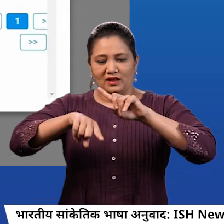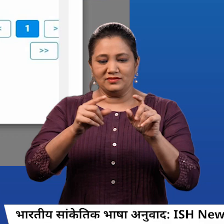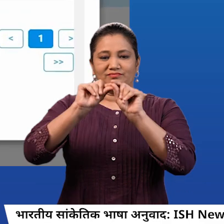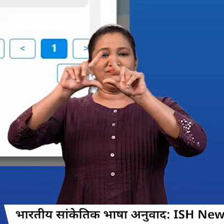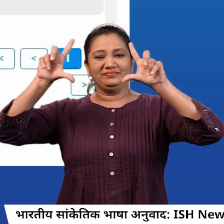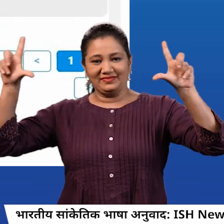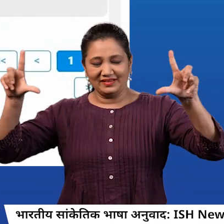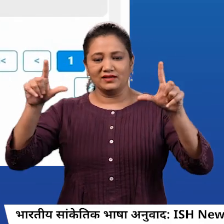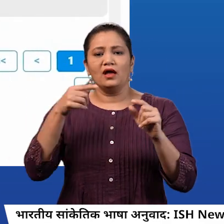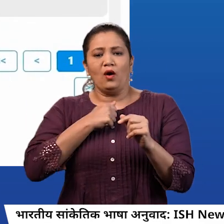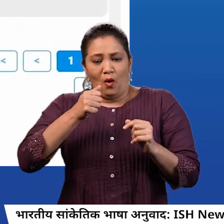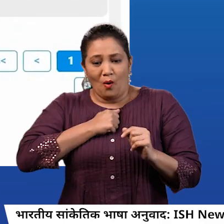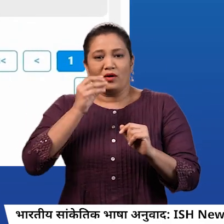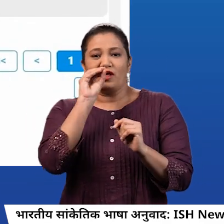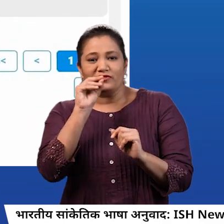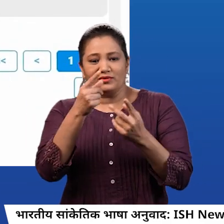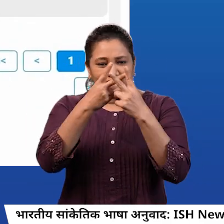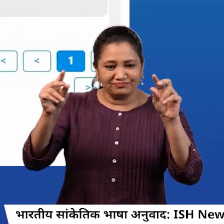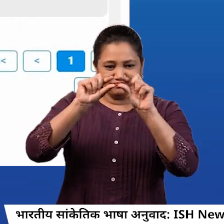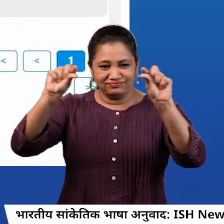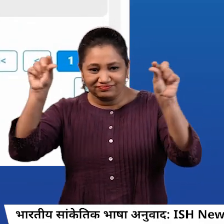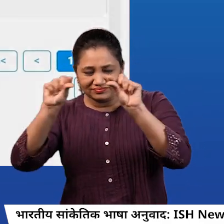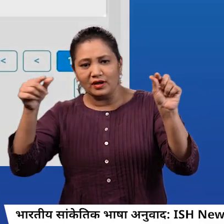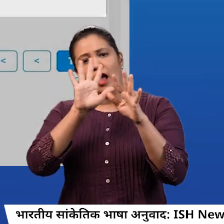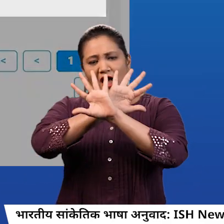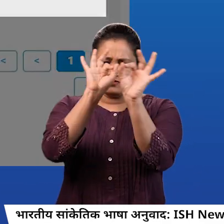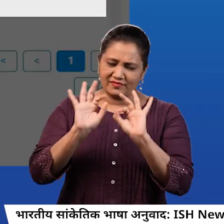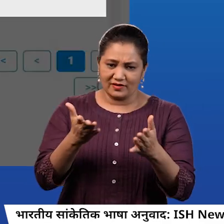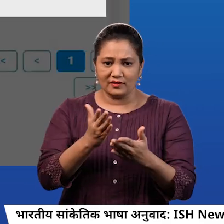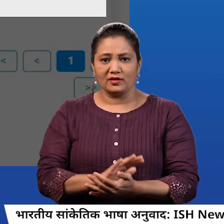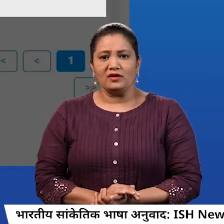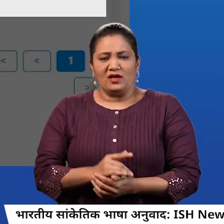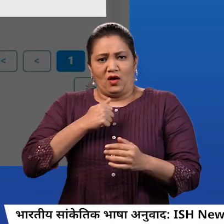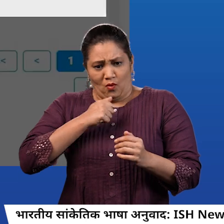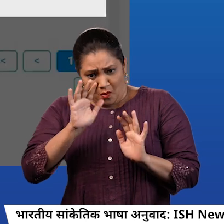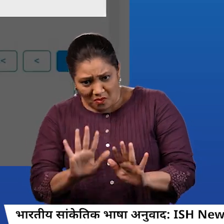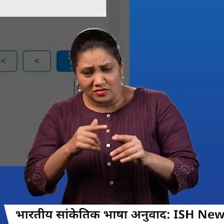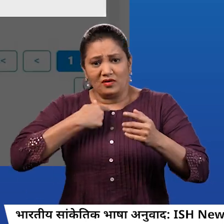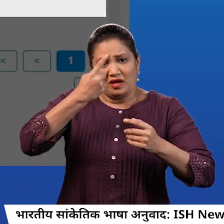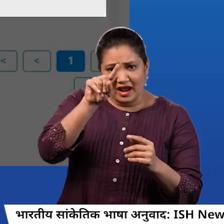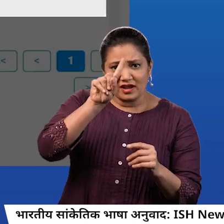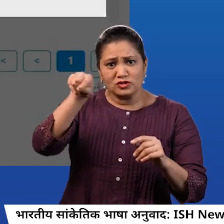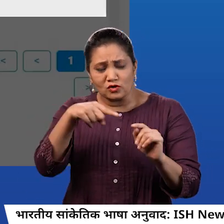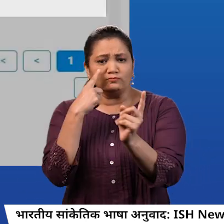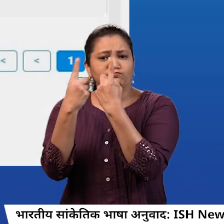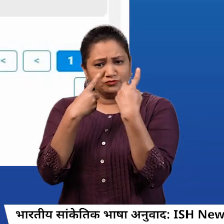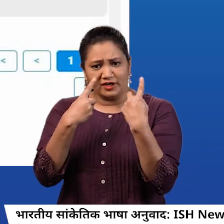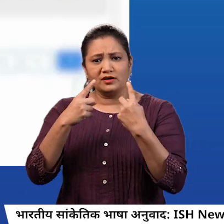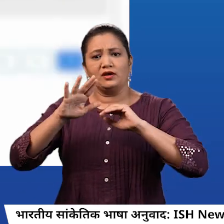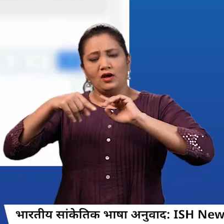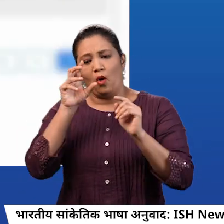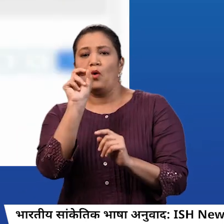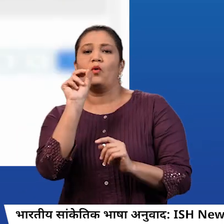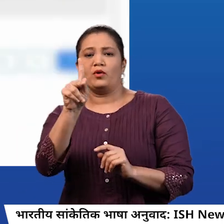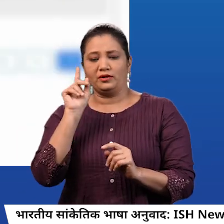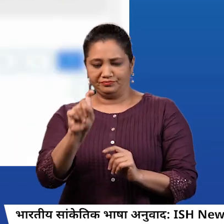यानंतर समोर आलेल्या पानावर आपल्याला आपल्या मतदार ओळखपत्रासंबंधीचे तपशील दिसतात. ते आपलेच असल्याची आणि बरोबर असल्याची खात्री करा आणि